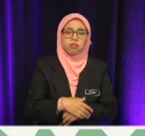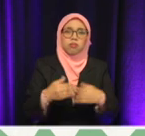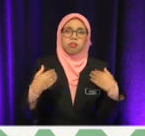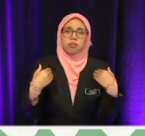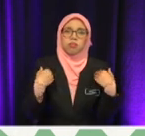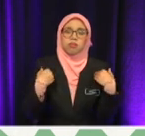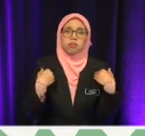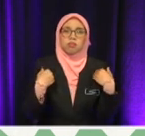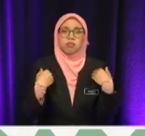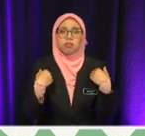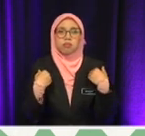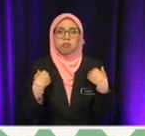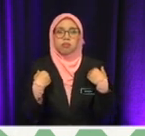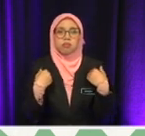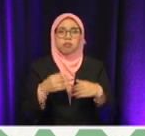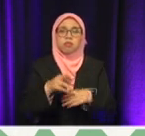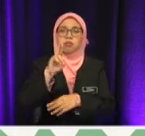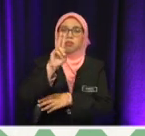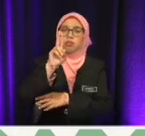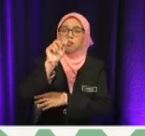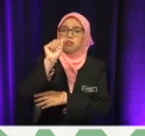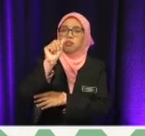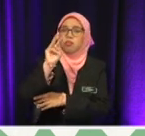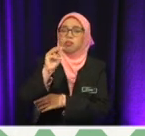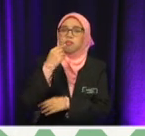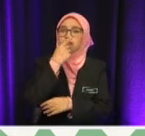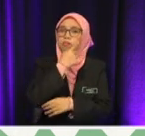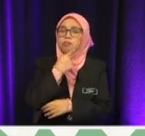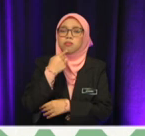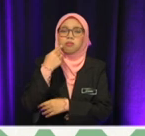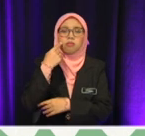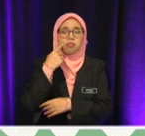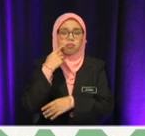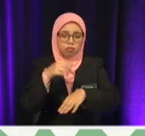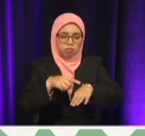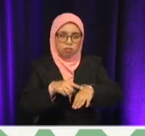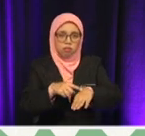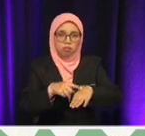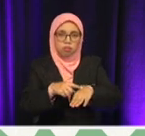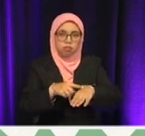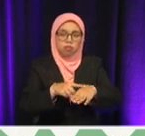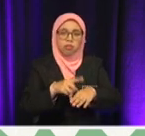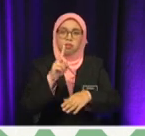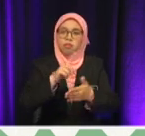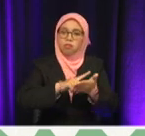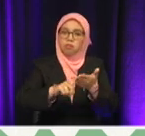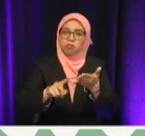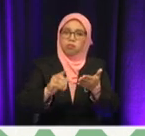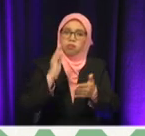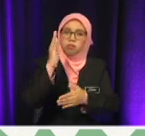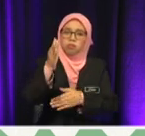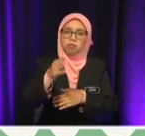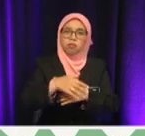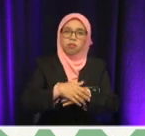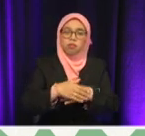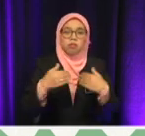dan juga kaki. Okey, seminggu kemudian anaknya yang berusia 5 tahun pula demam dan mengalami ulsa